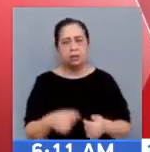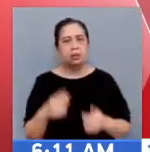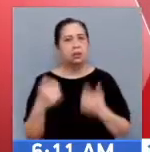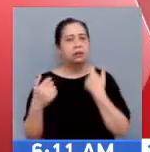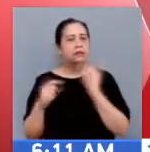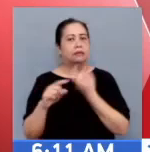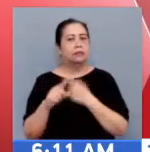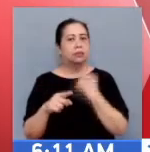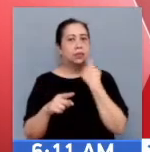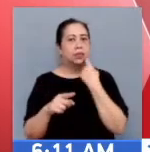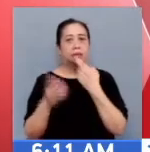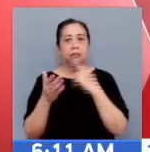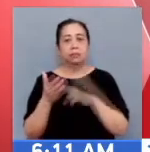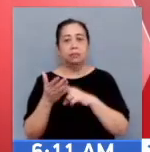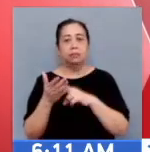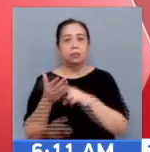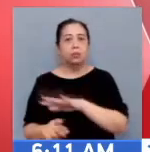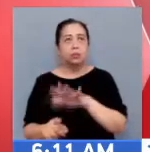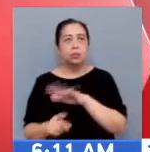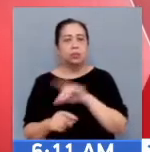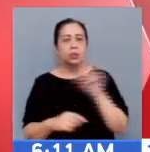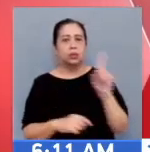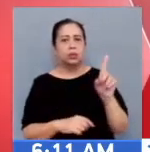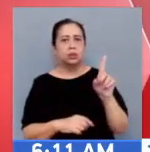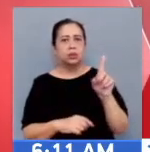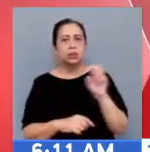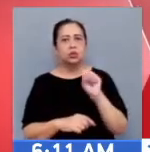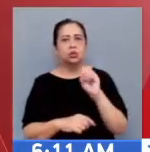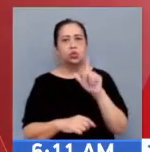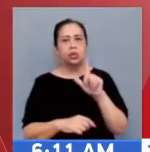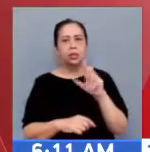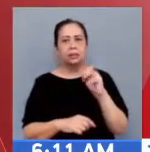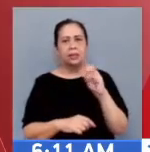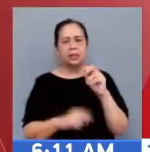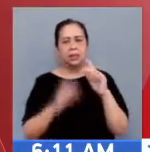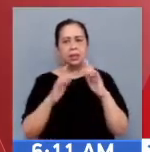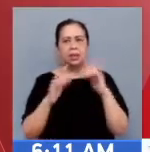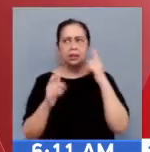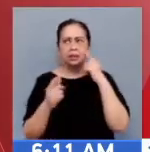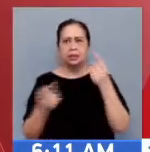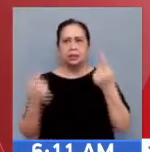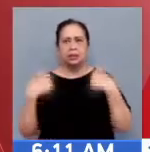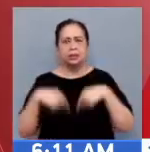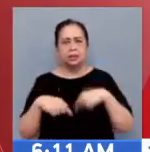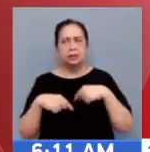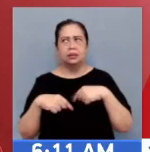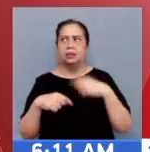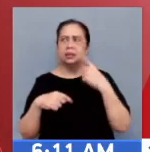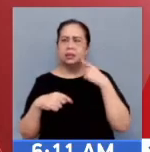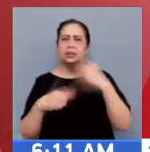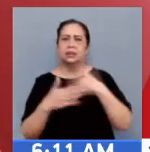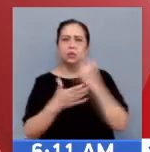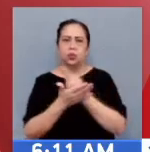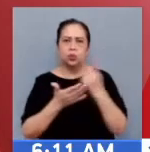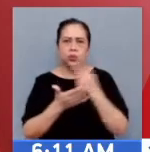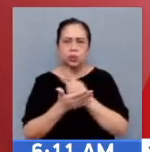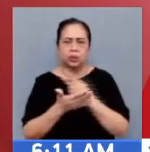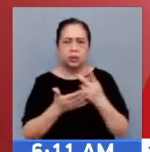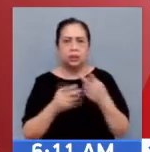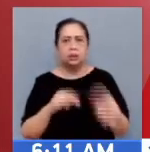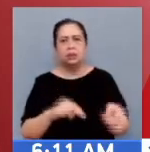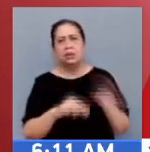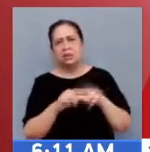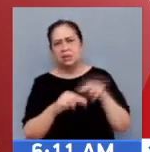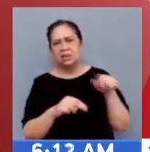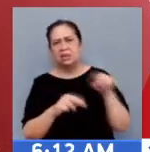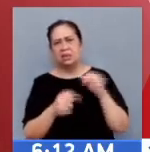report ng isang social media, ay ngayong darating na susunod na linggo ay meron ulit magaganap na pagtaas ng